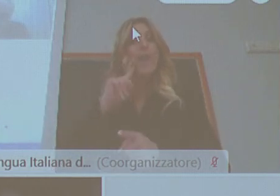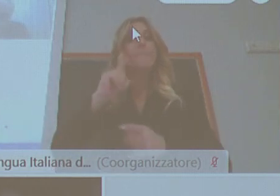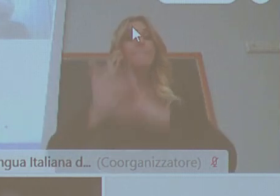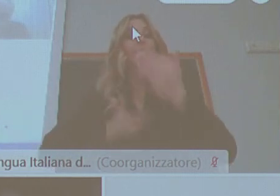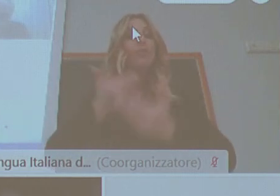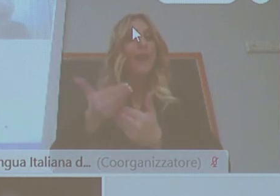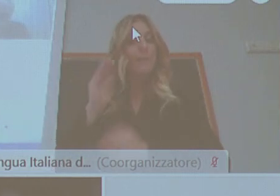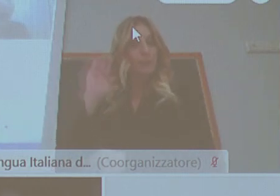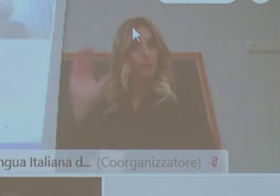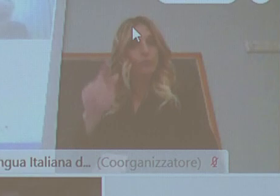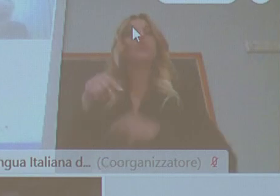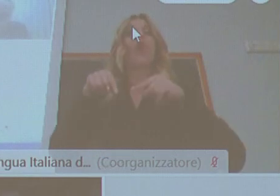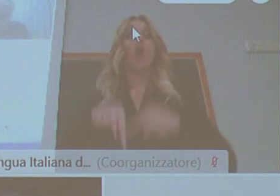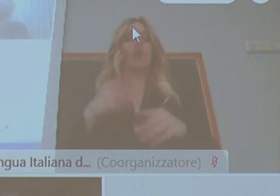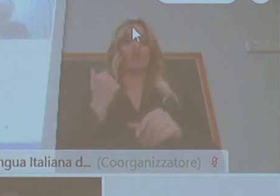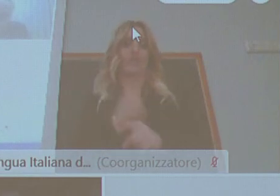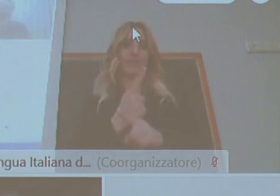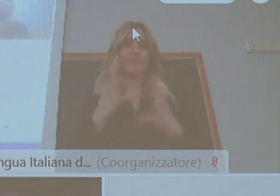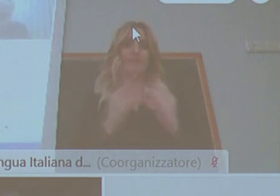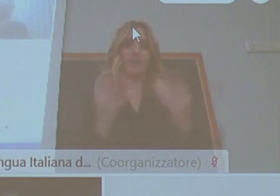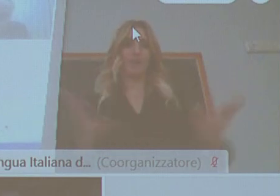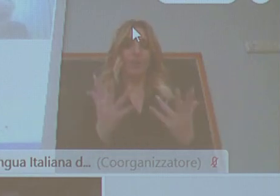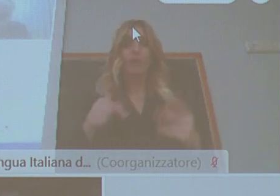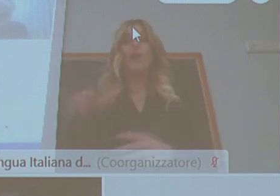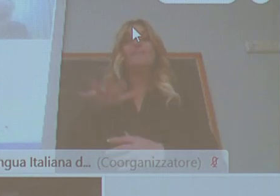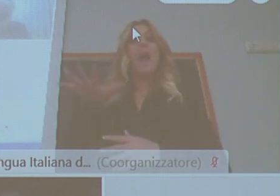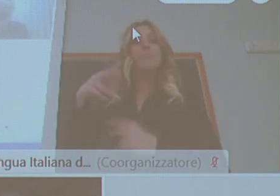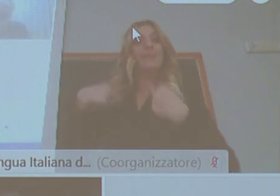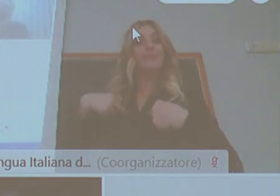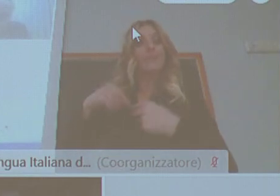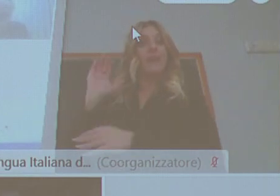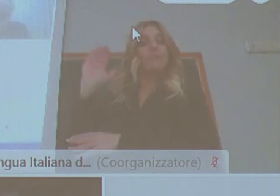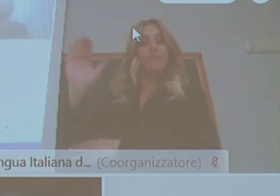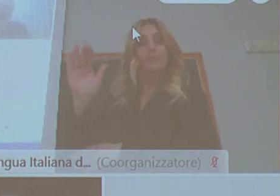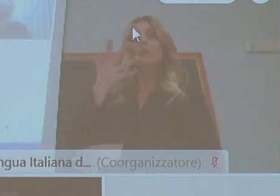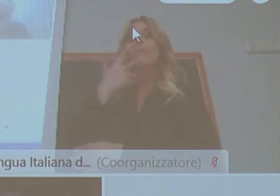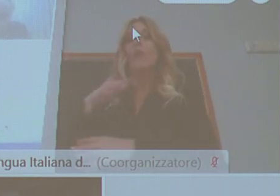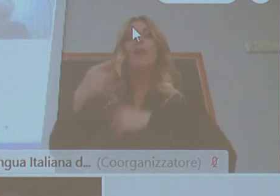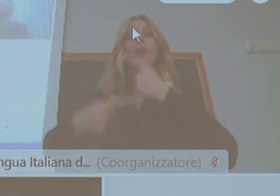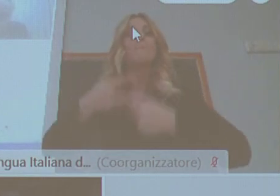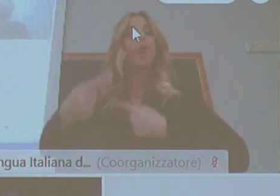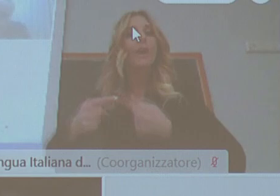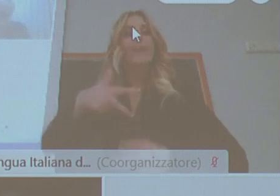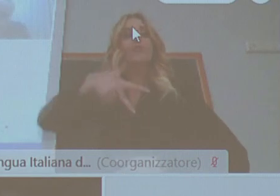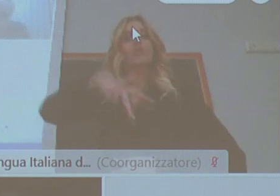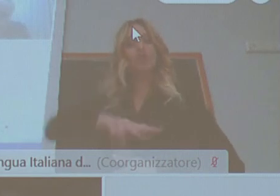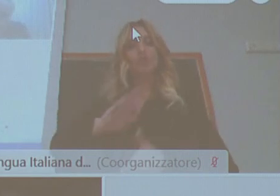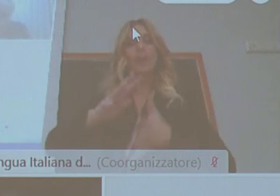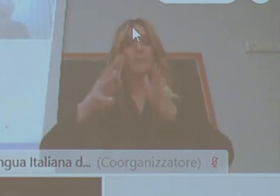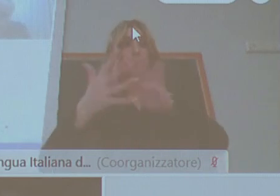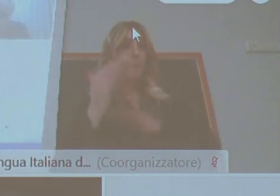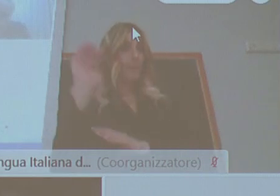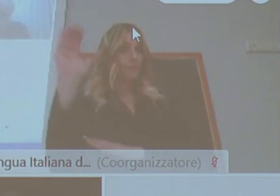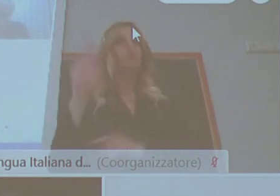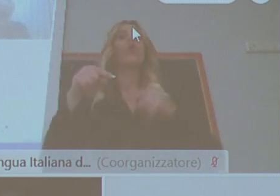nel futuro l'ambiente in cui viviamo, avere progresso sociale, equità e